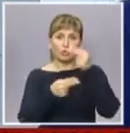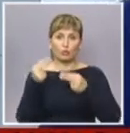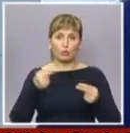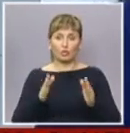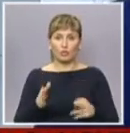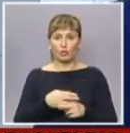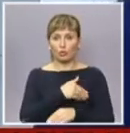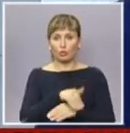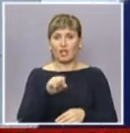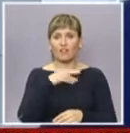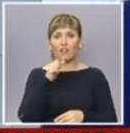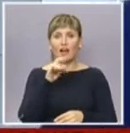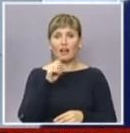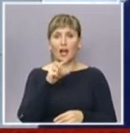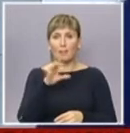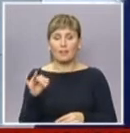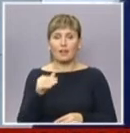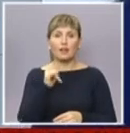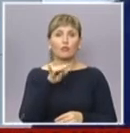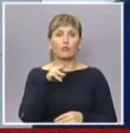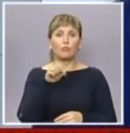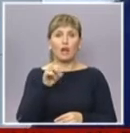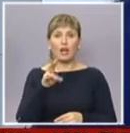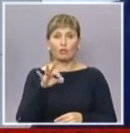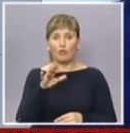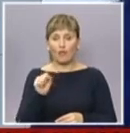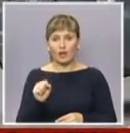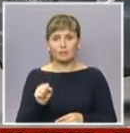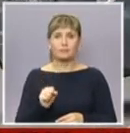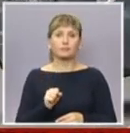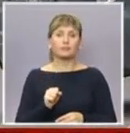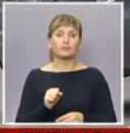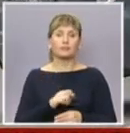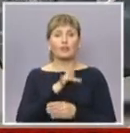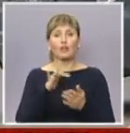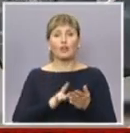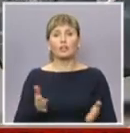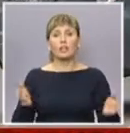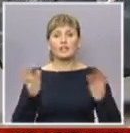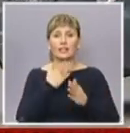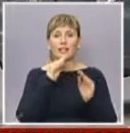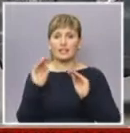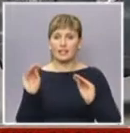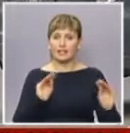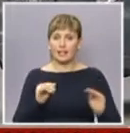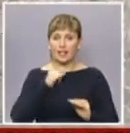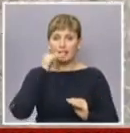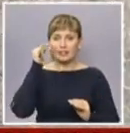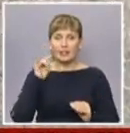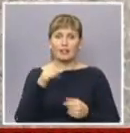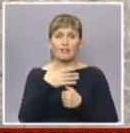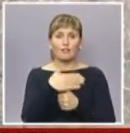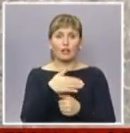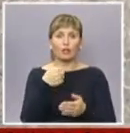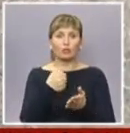Это улицы Аль-Фараби, улица Фурманова и Восточная Объездная. Город останется украшенным национальными орнаментами и флагами